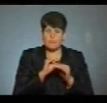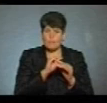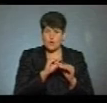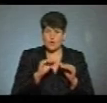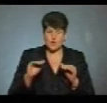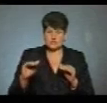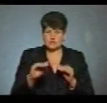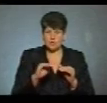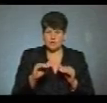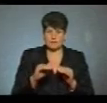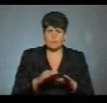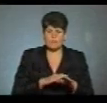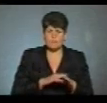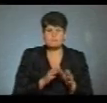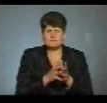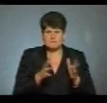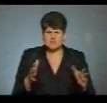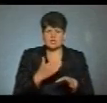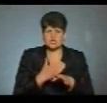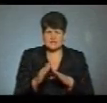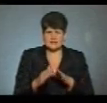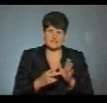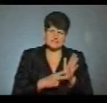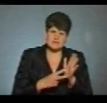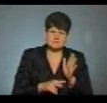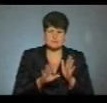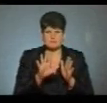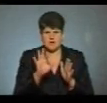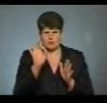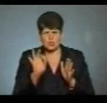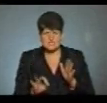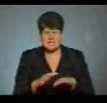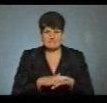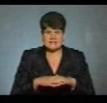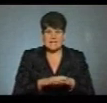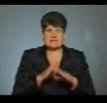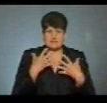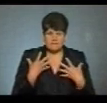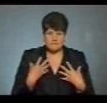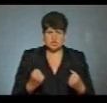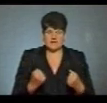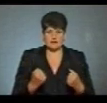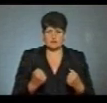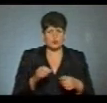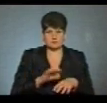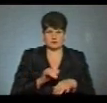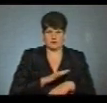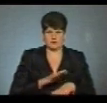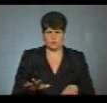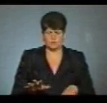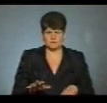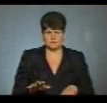населення, абсолютна більшість населення, хоча б 70-75% імунних, тобто несприйнятливих вже до цього вірусу.